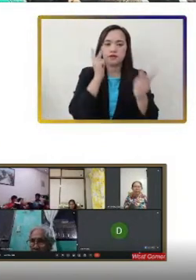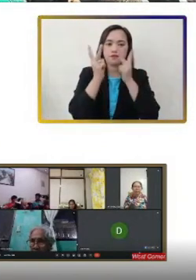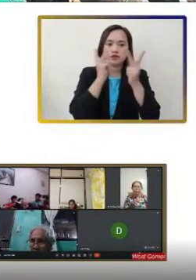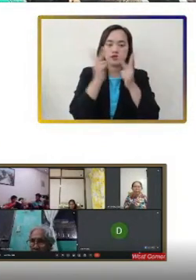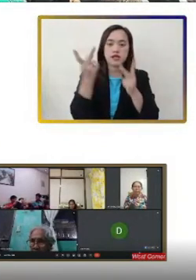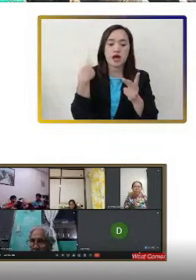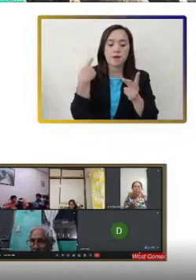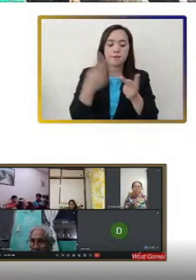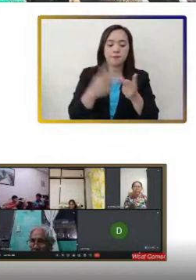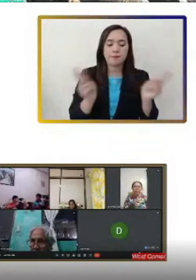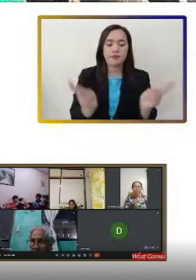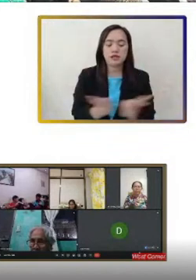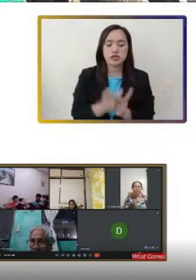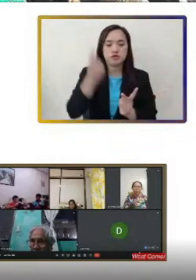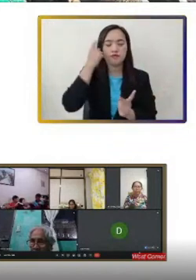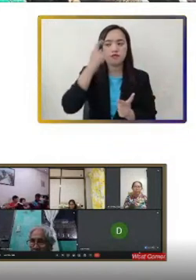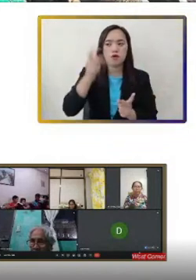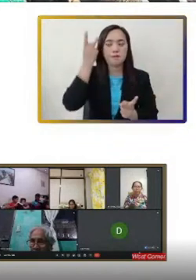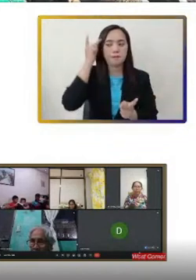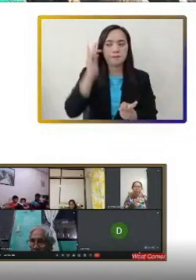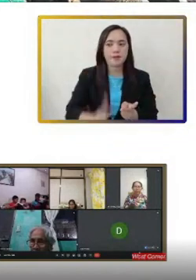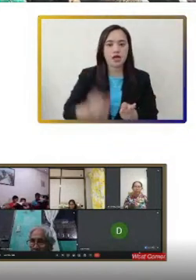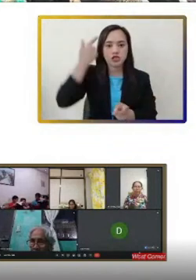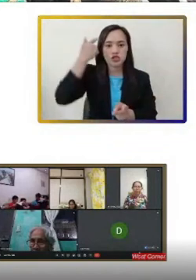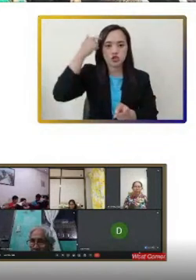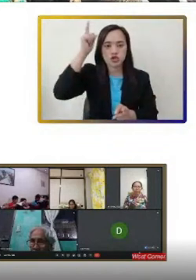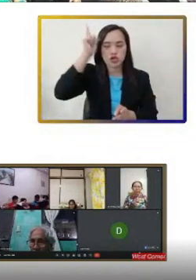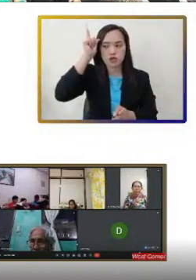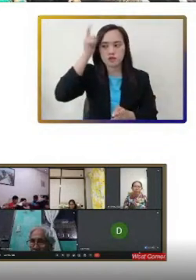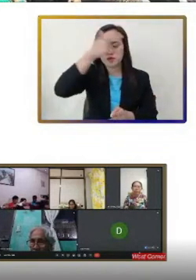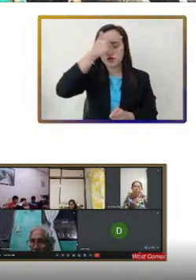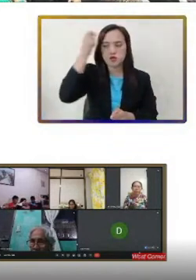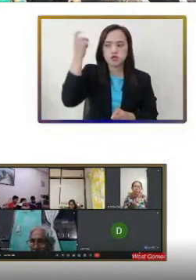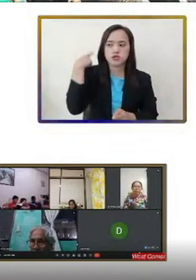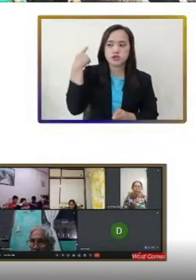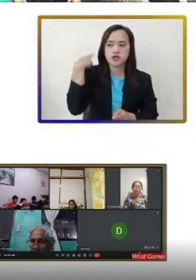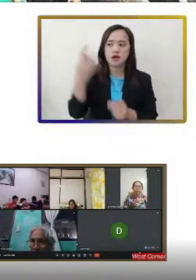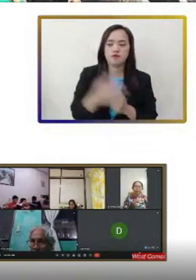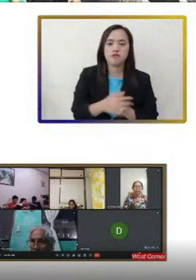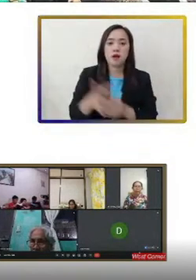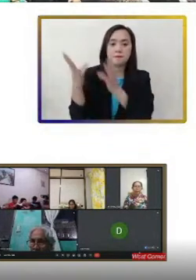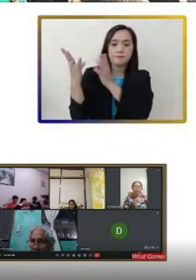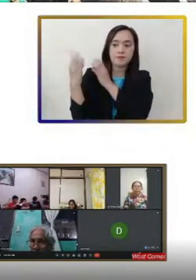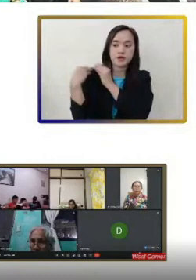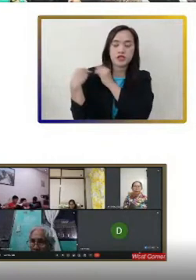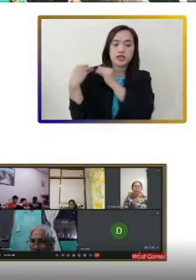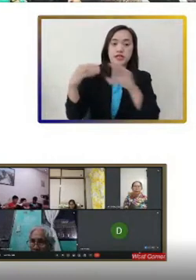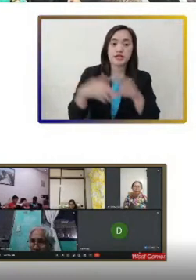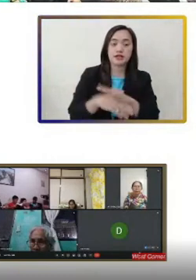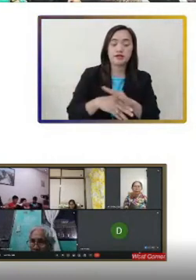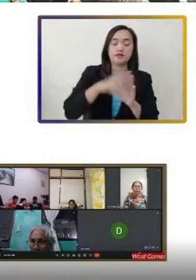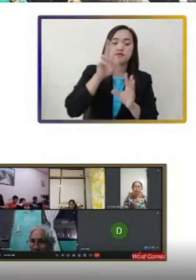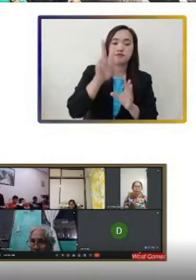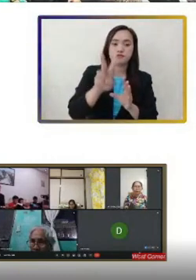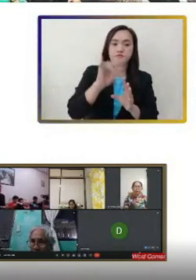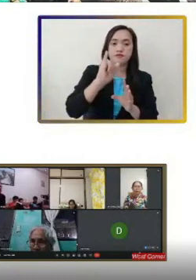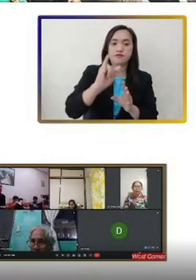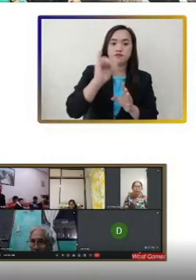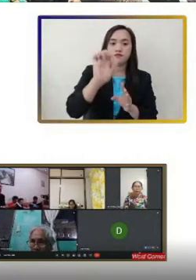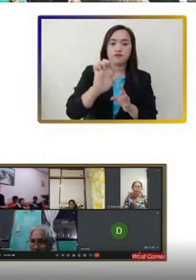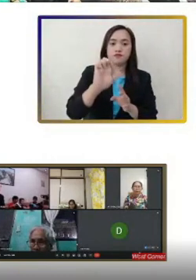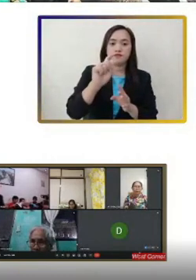you. So, kasi meron tayong burden doon at